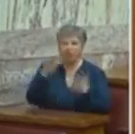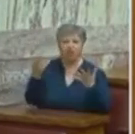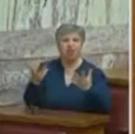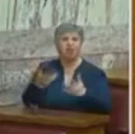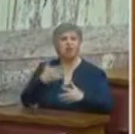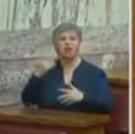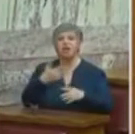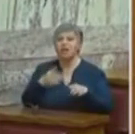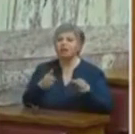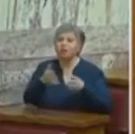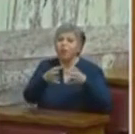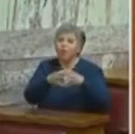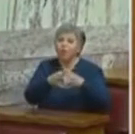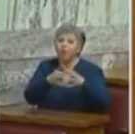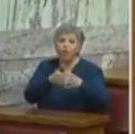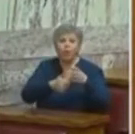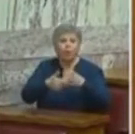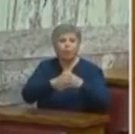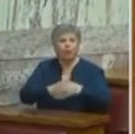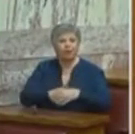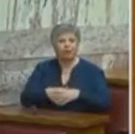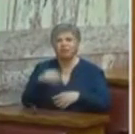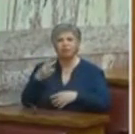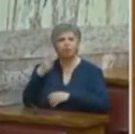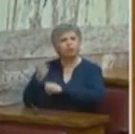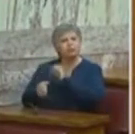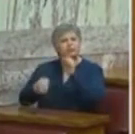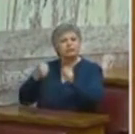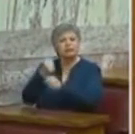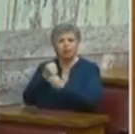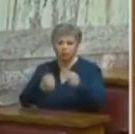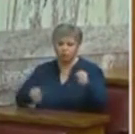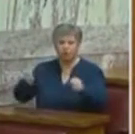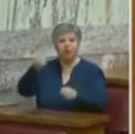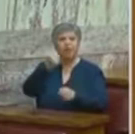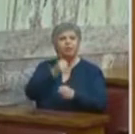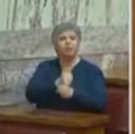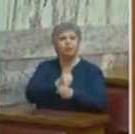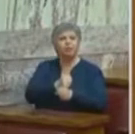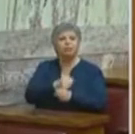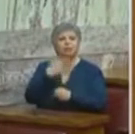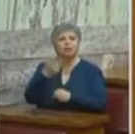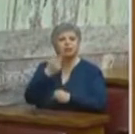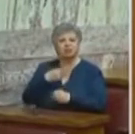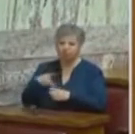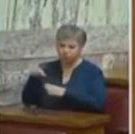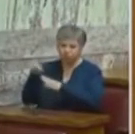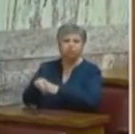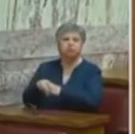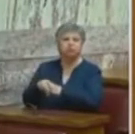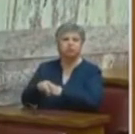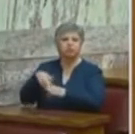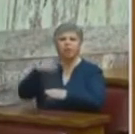στην υπόθεση της Νοβάρτης που οδήγησαν σε ενοχοποίηση πολιτικών προσώπων. Ο κ. Γεωργιάδης αποχώρησε από το ανώτατο δικαστήριο χωρίς να κάνει